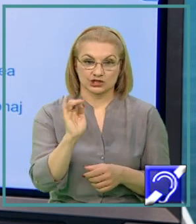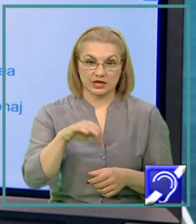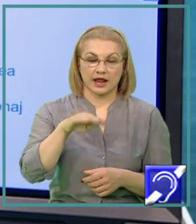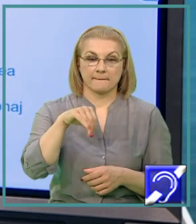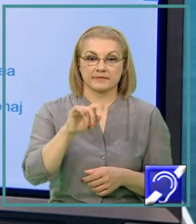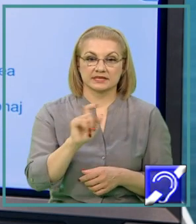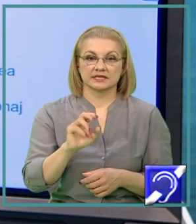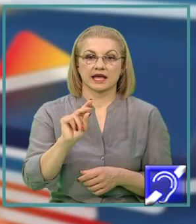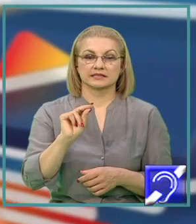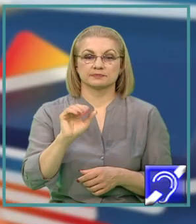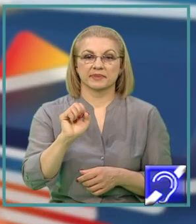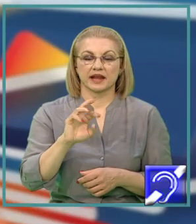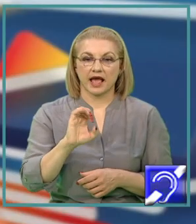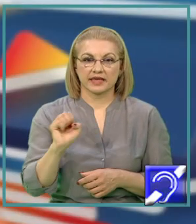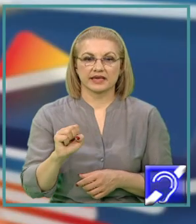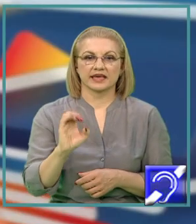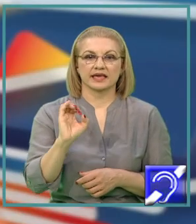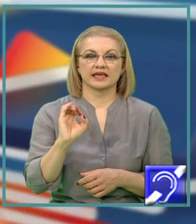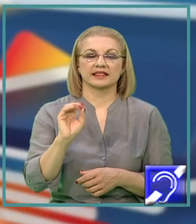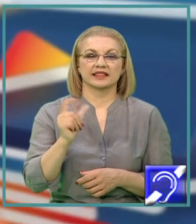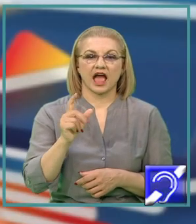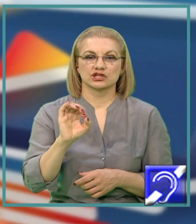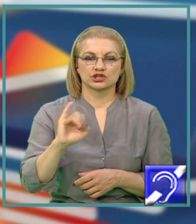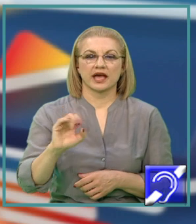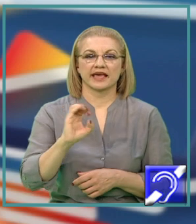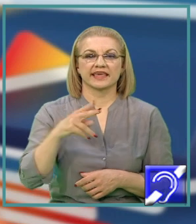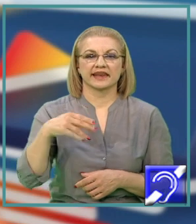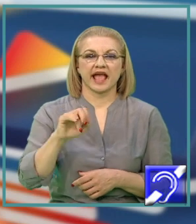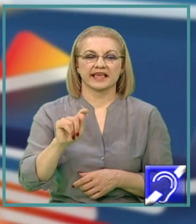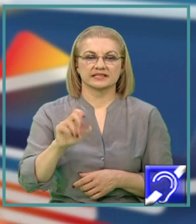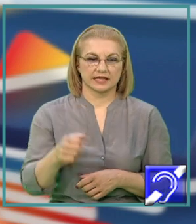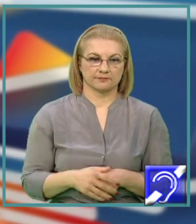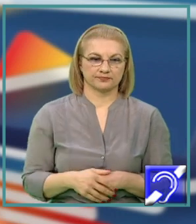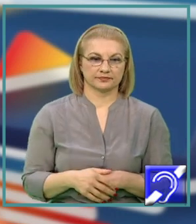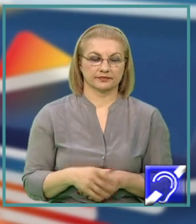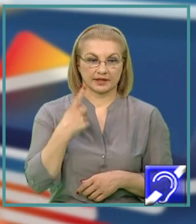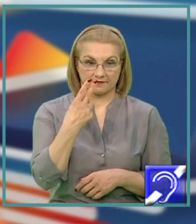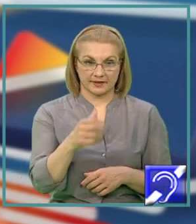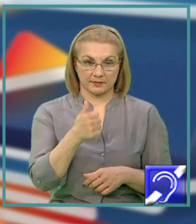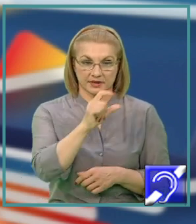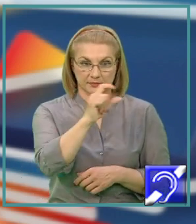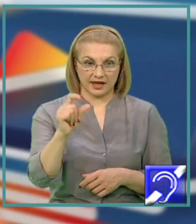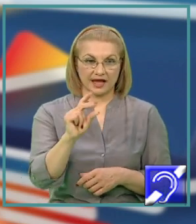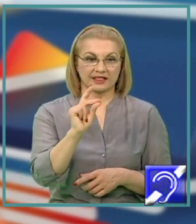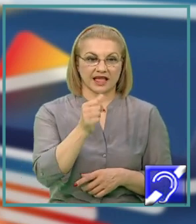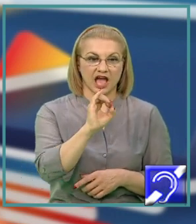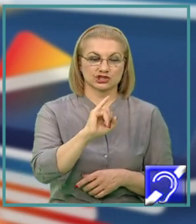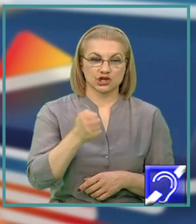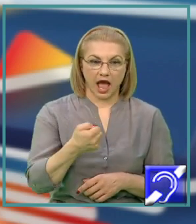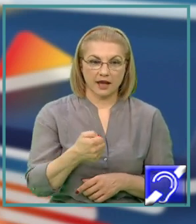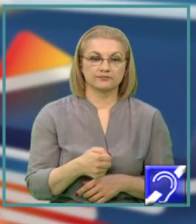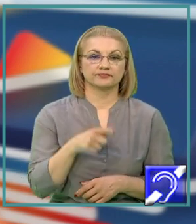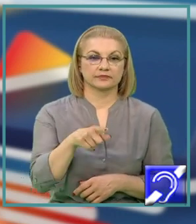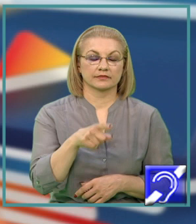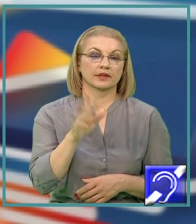Chiriachița. Aici cu negru, Dacia intrând, avem primul personaj care